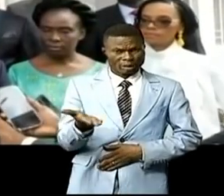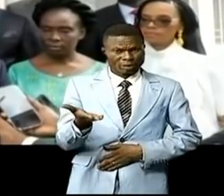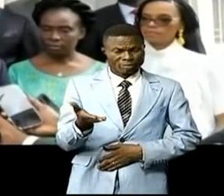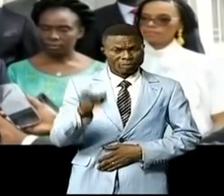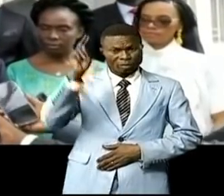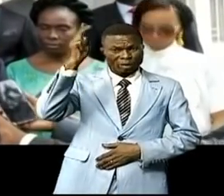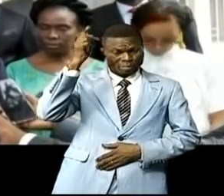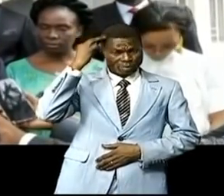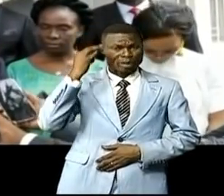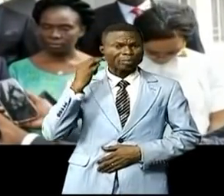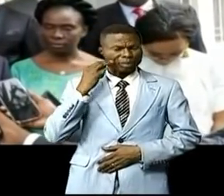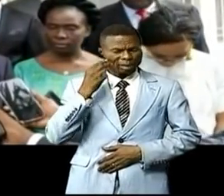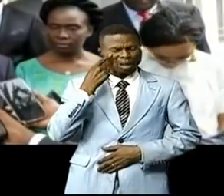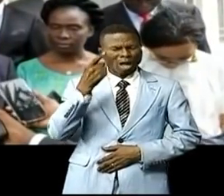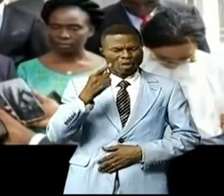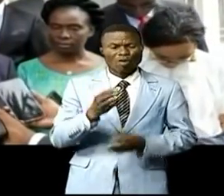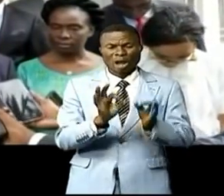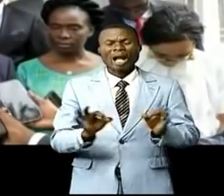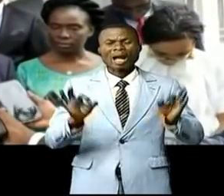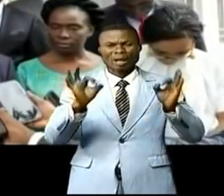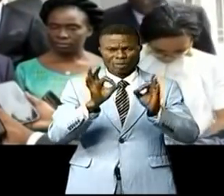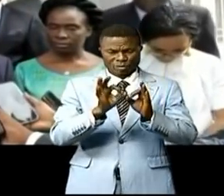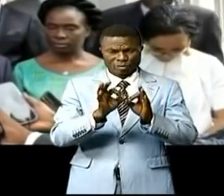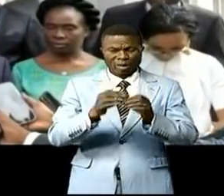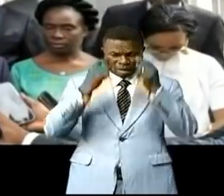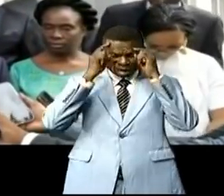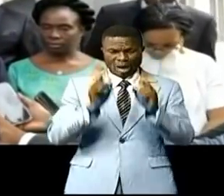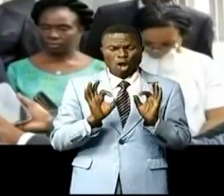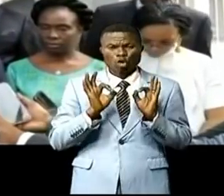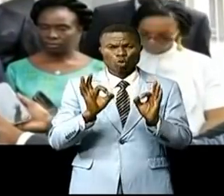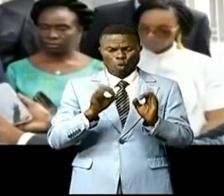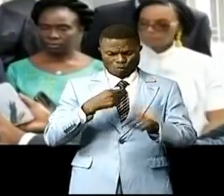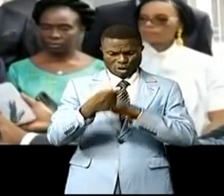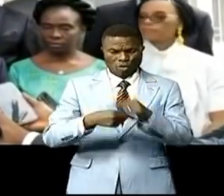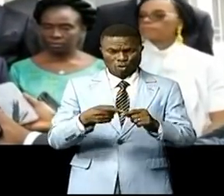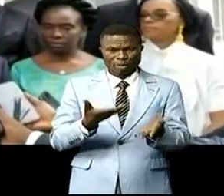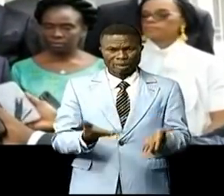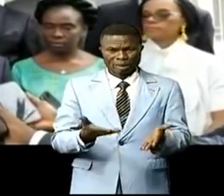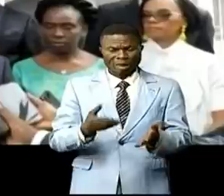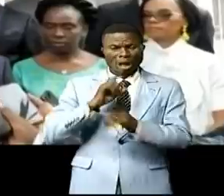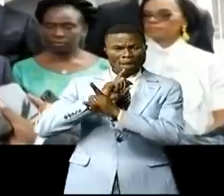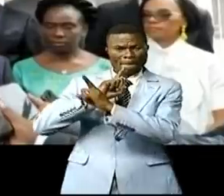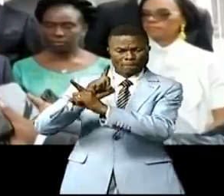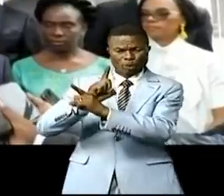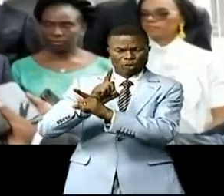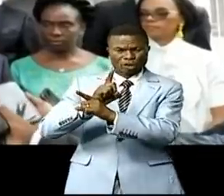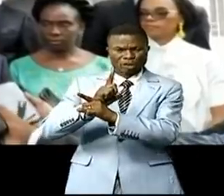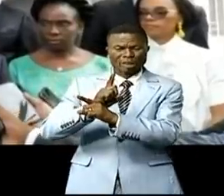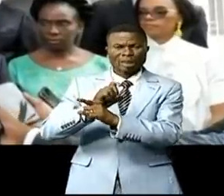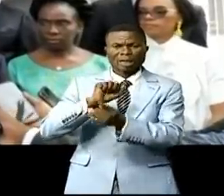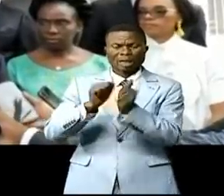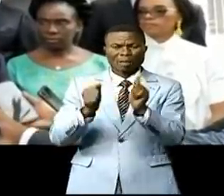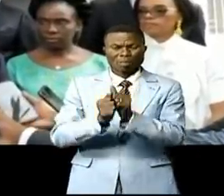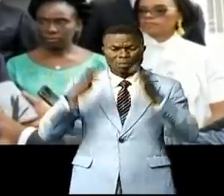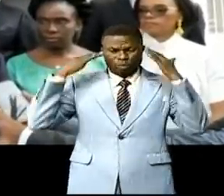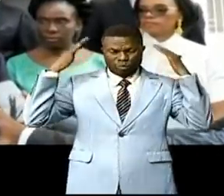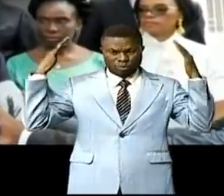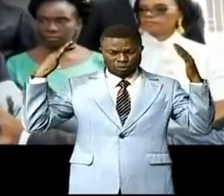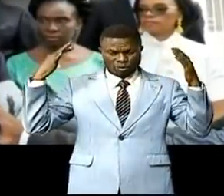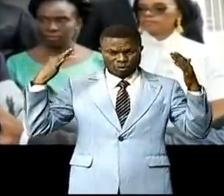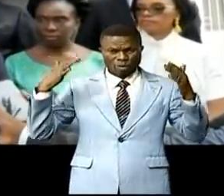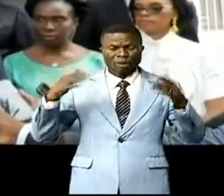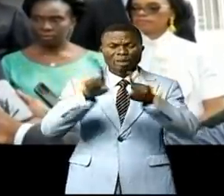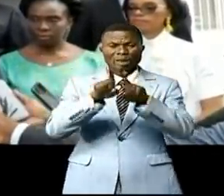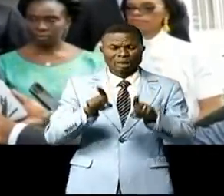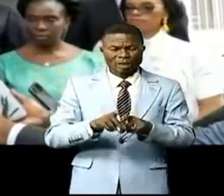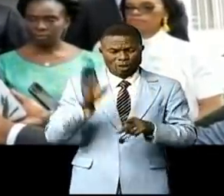jugé qu'il était important qu'on prenne des mesures urgentes de manière à pouvoir calmer la spéculation qui tend à se